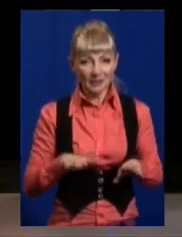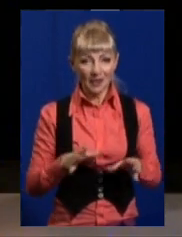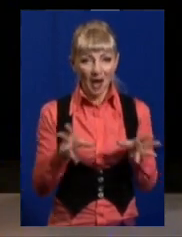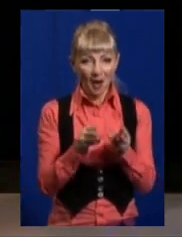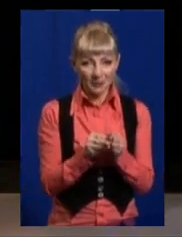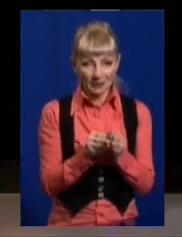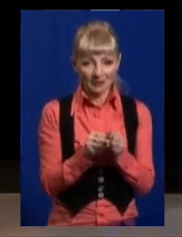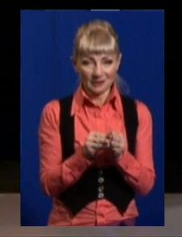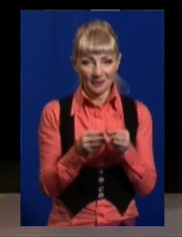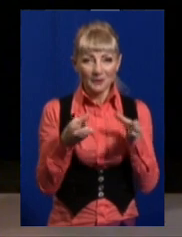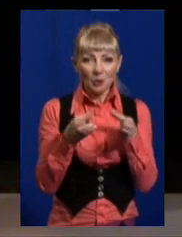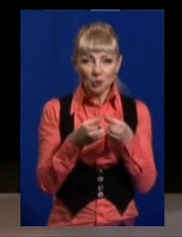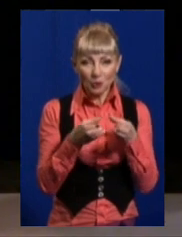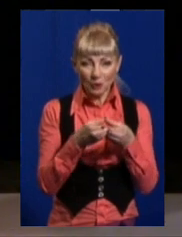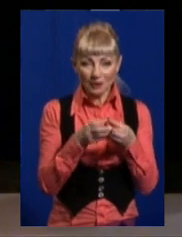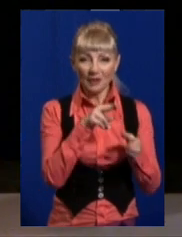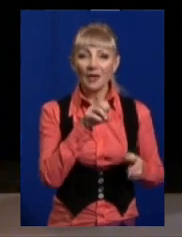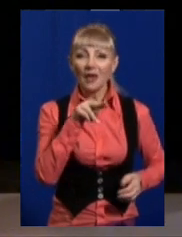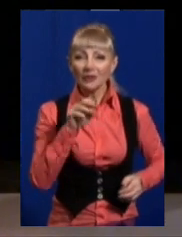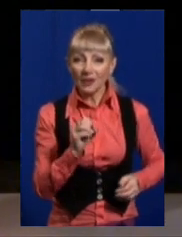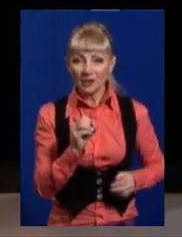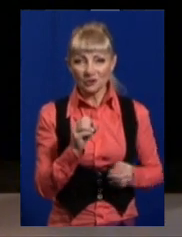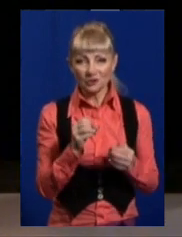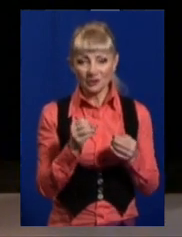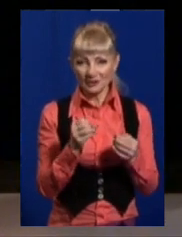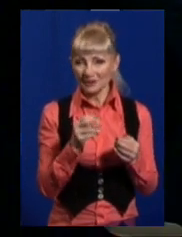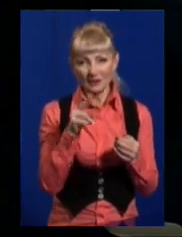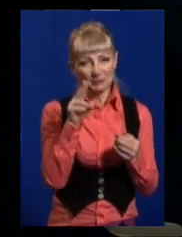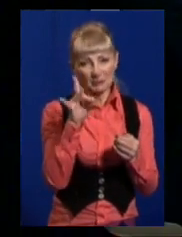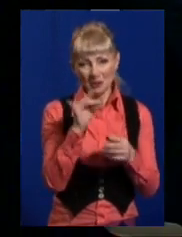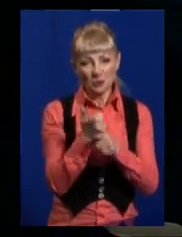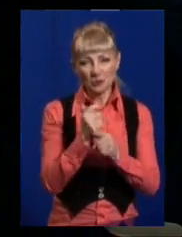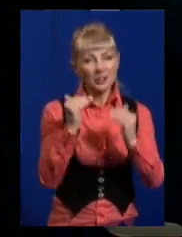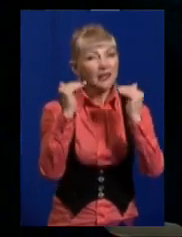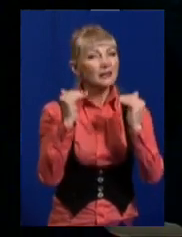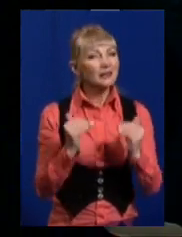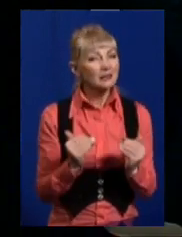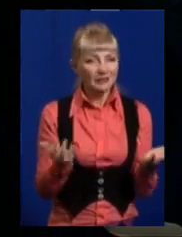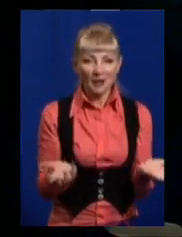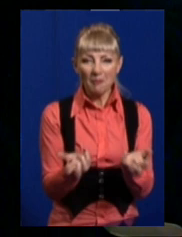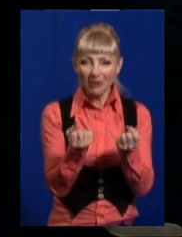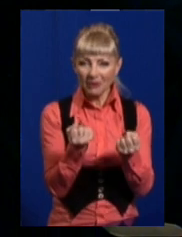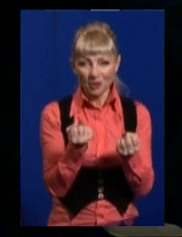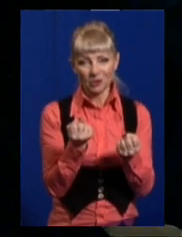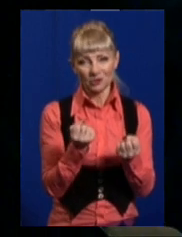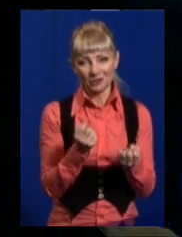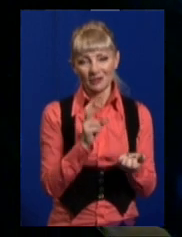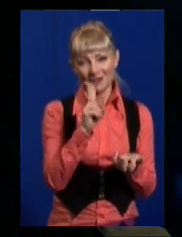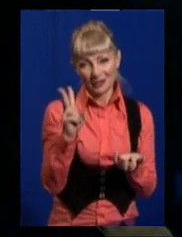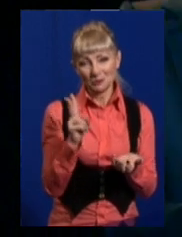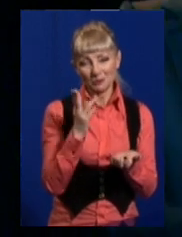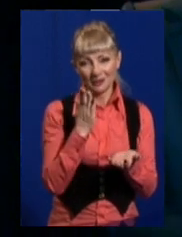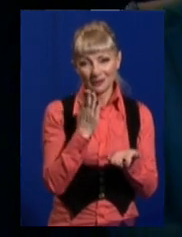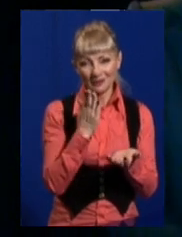ради, навіть попри таку низьку підтримку виборців, що проголошується у соціологічних